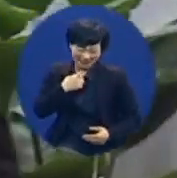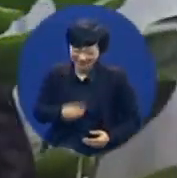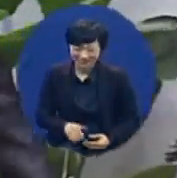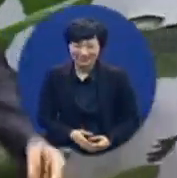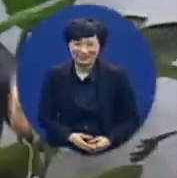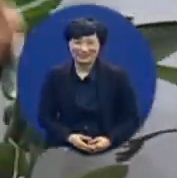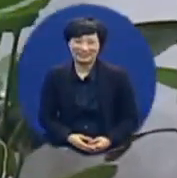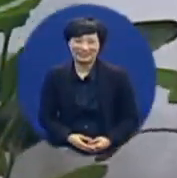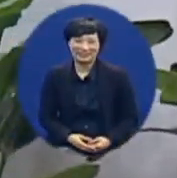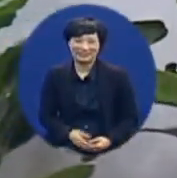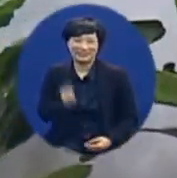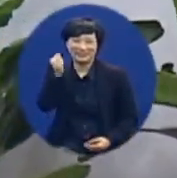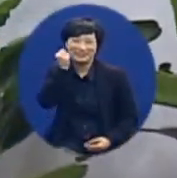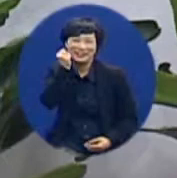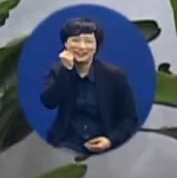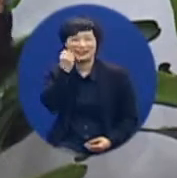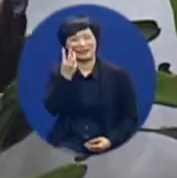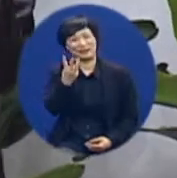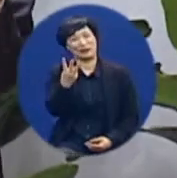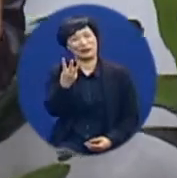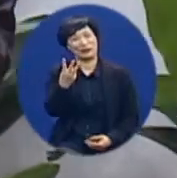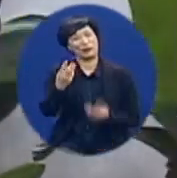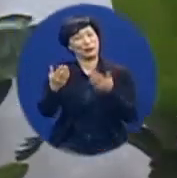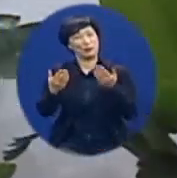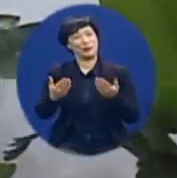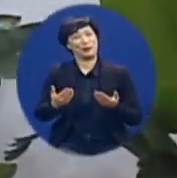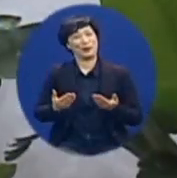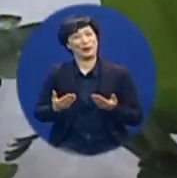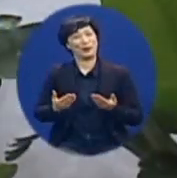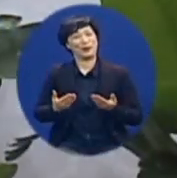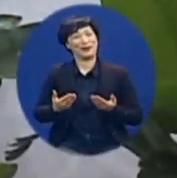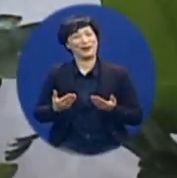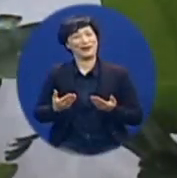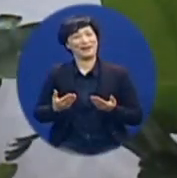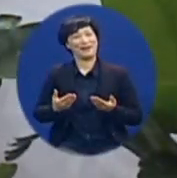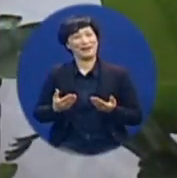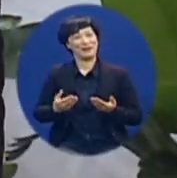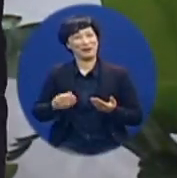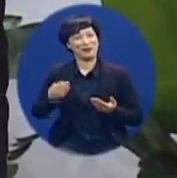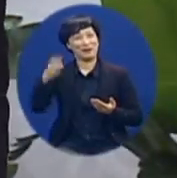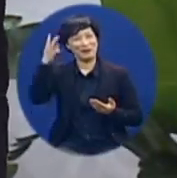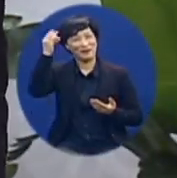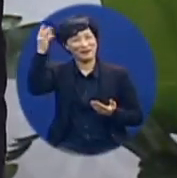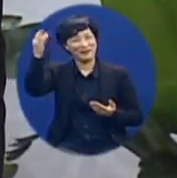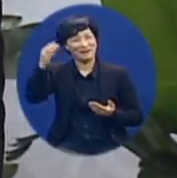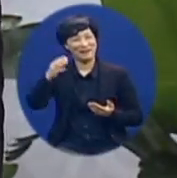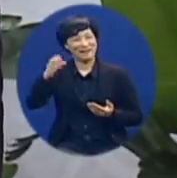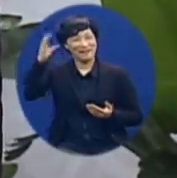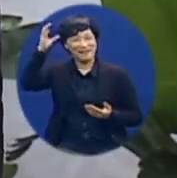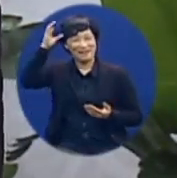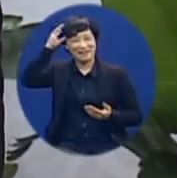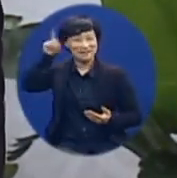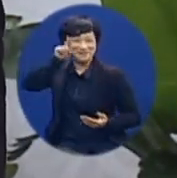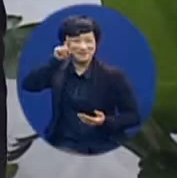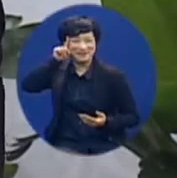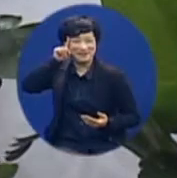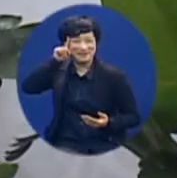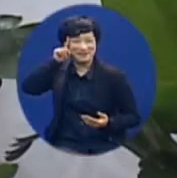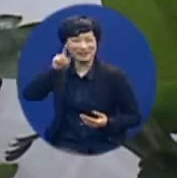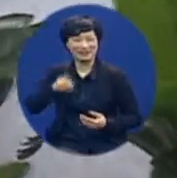때문에 과자 새 봉지가 있다는 사실이 돼요 기대가 넘치는 거야 기대가